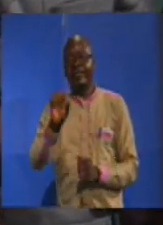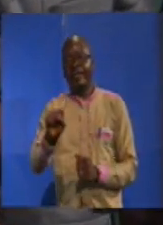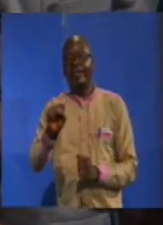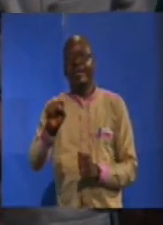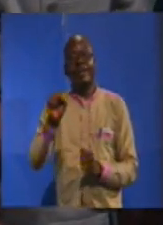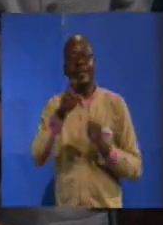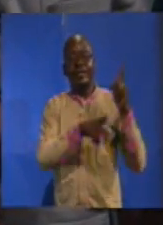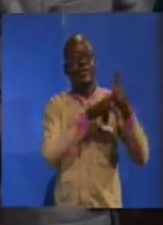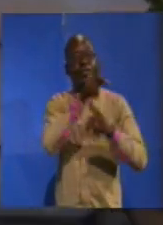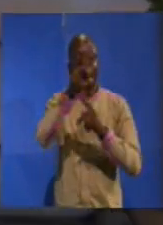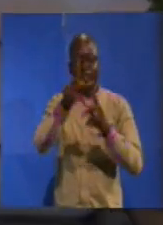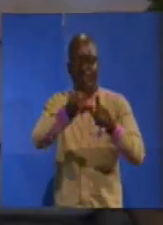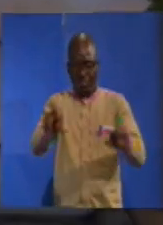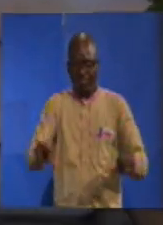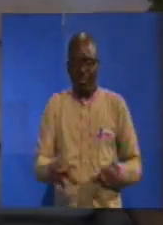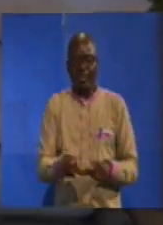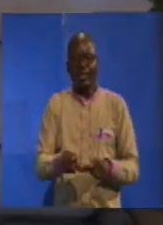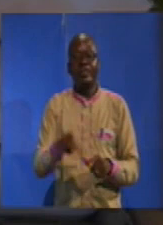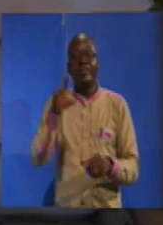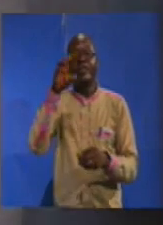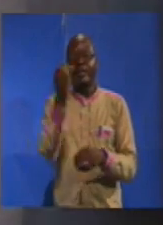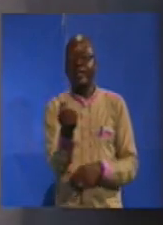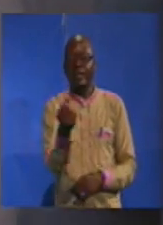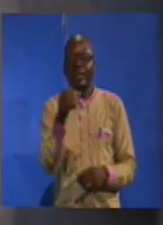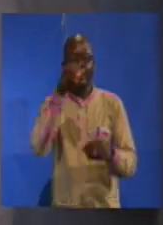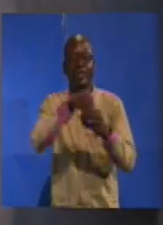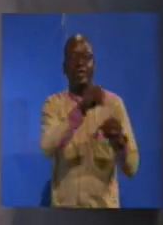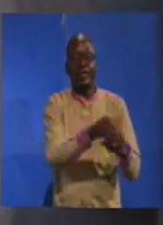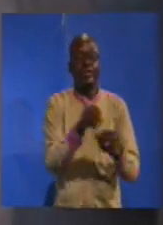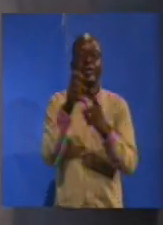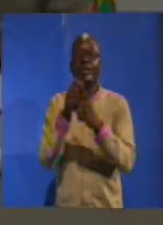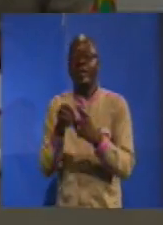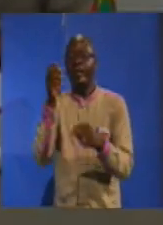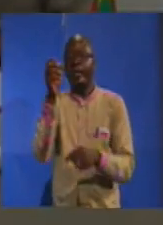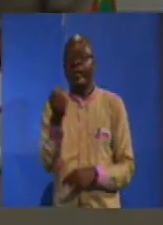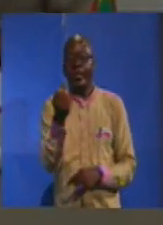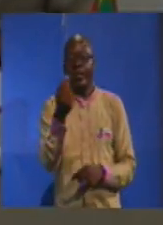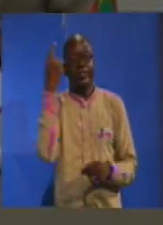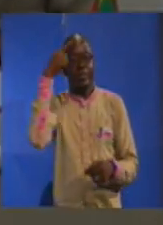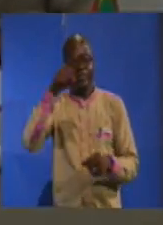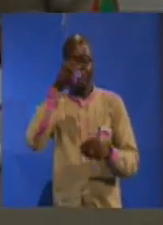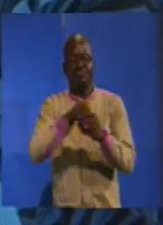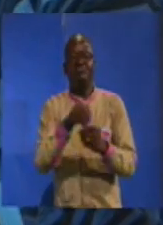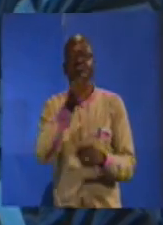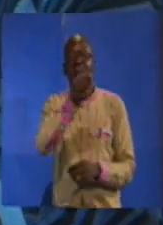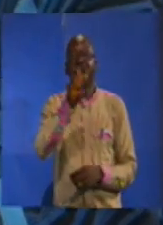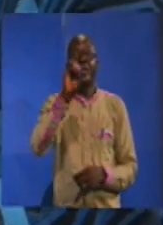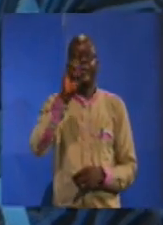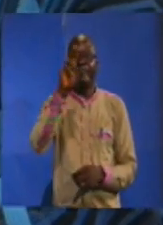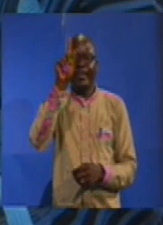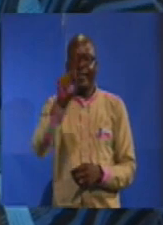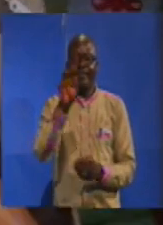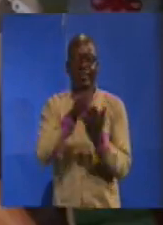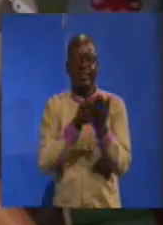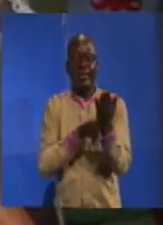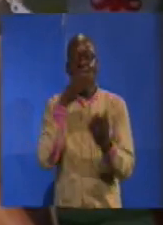avec les gens, les populations locales. Composé d'engrais et de semences de riz et de mil, le don est estimé à 20 millions de francs